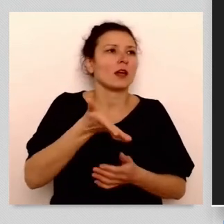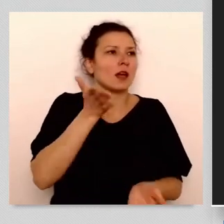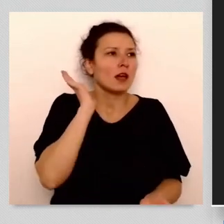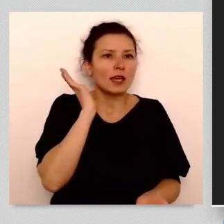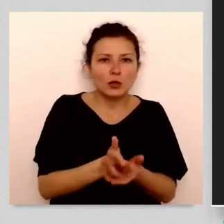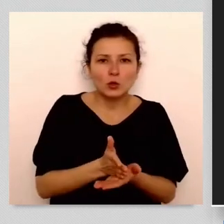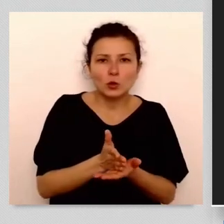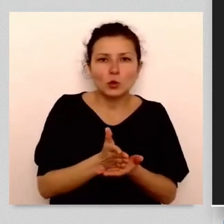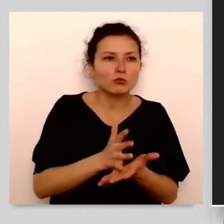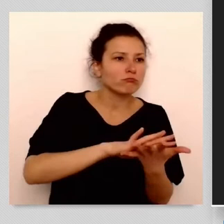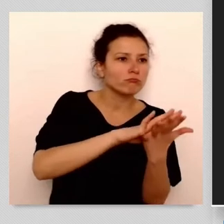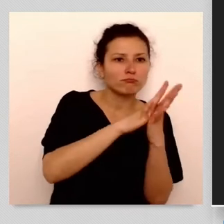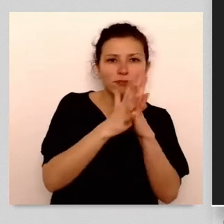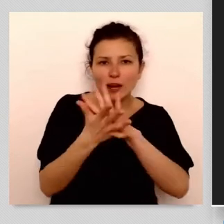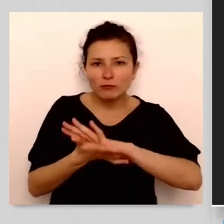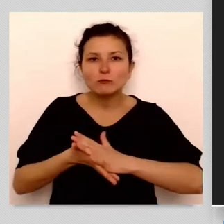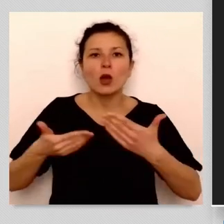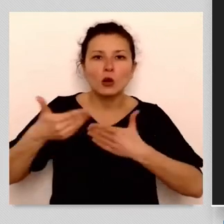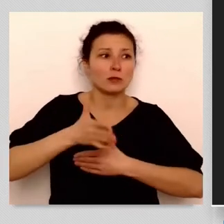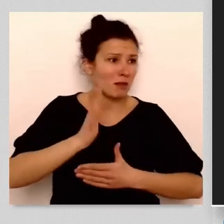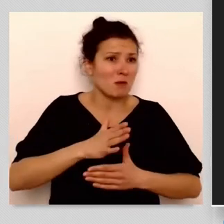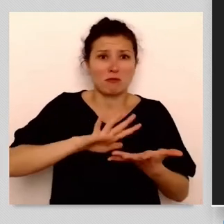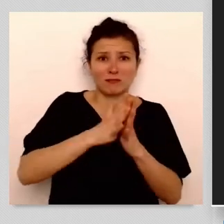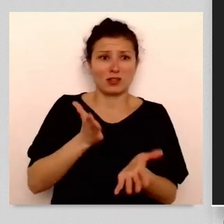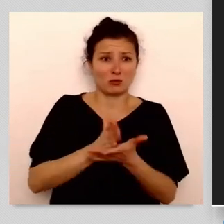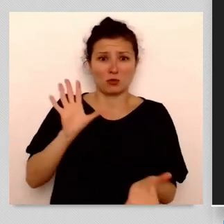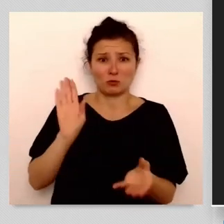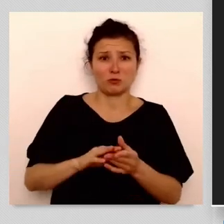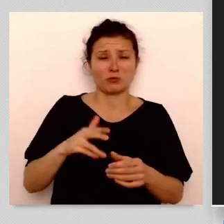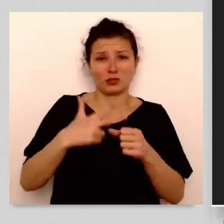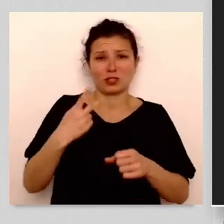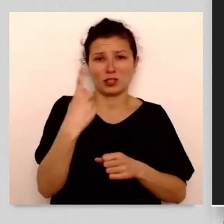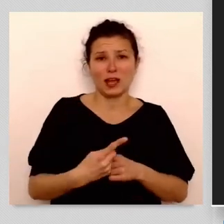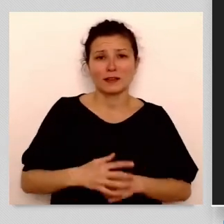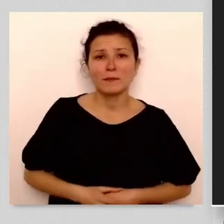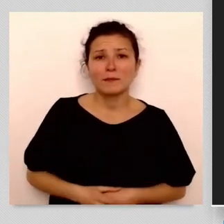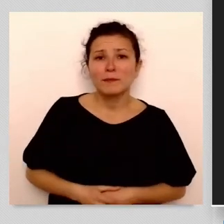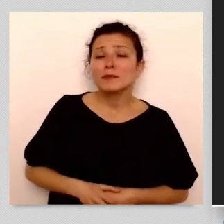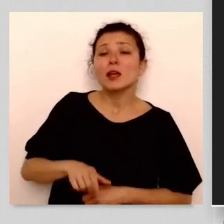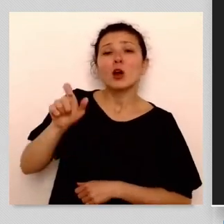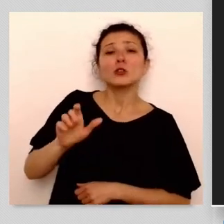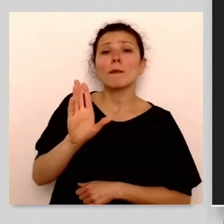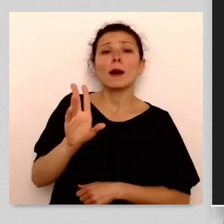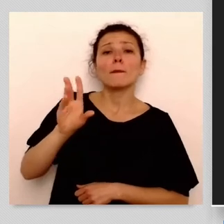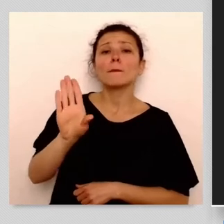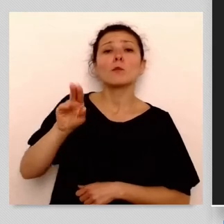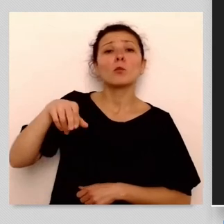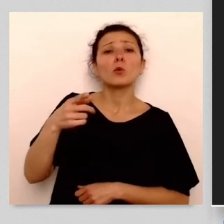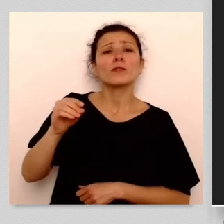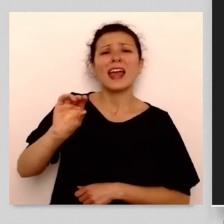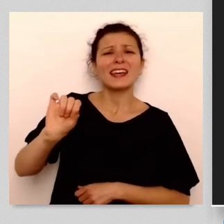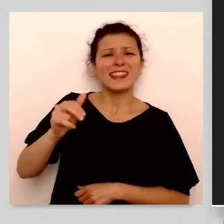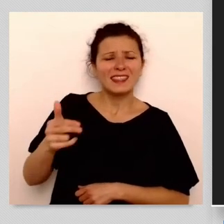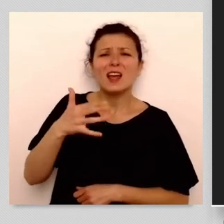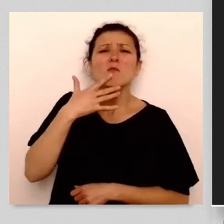tą transformację, która trwa już 30 lat. Ja powiem tak, no Boris Buden mówił to o tym w strefie przejścia, tak,